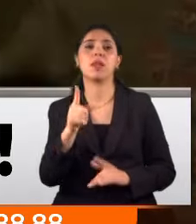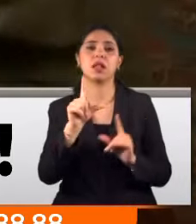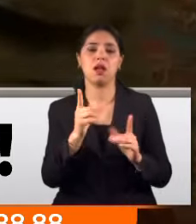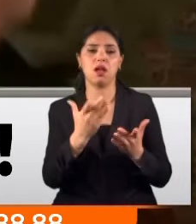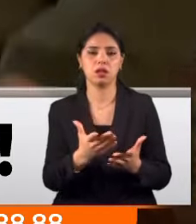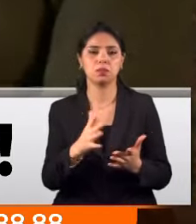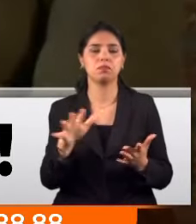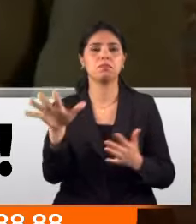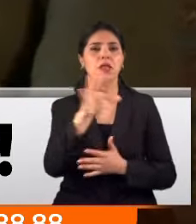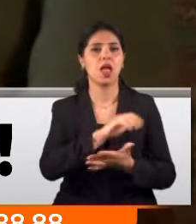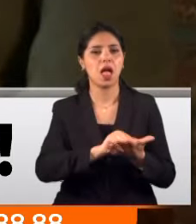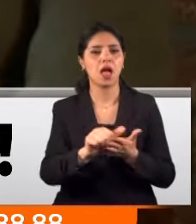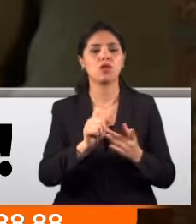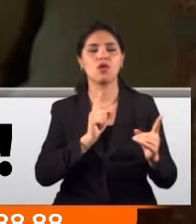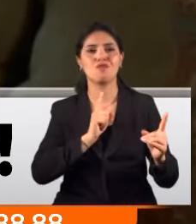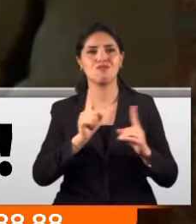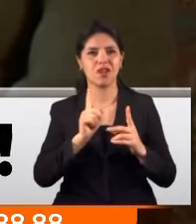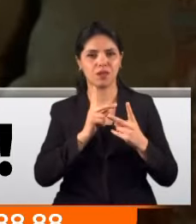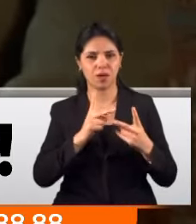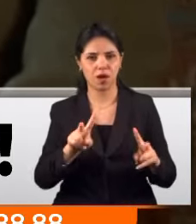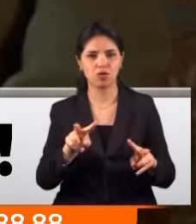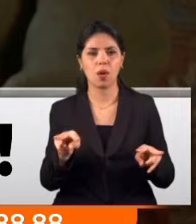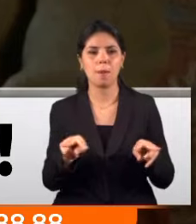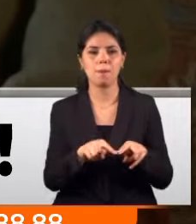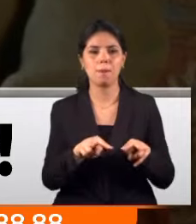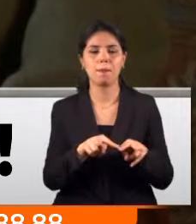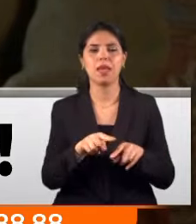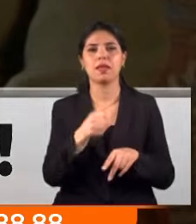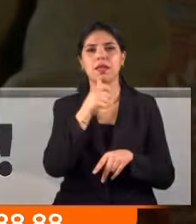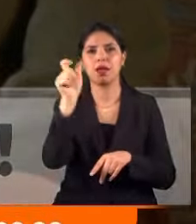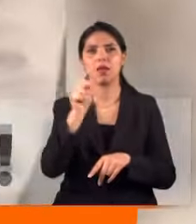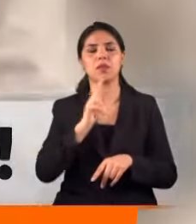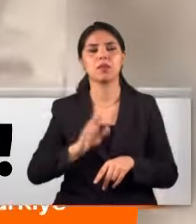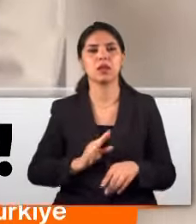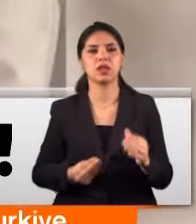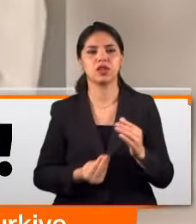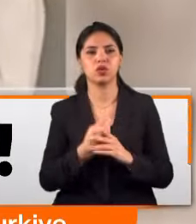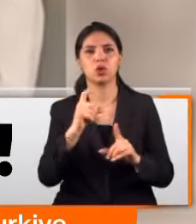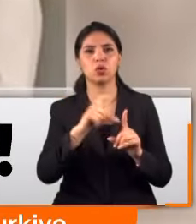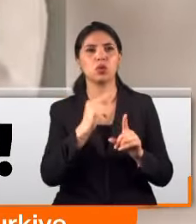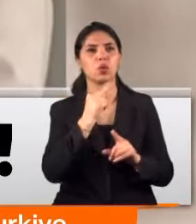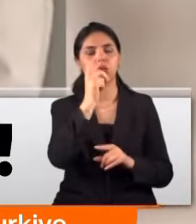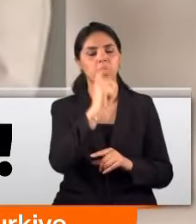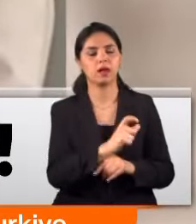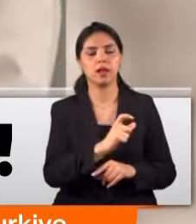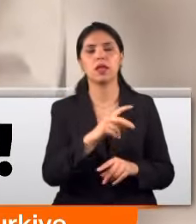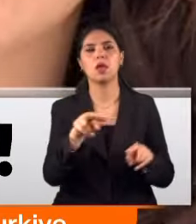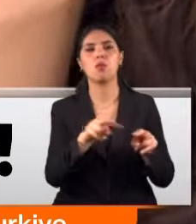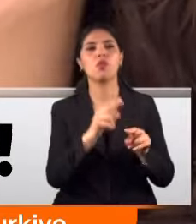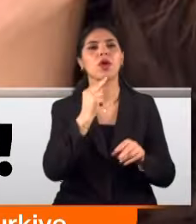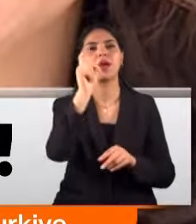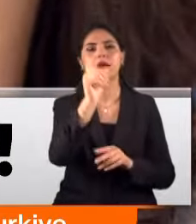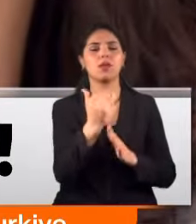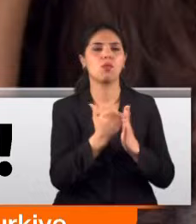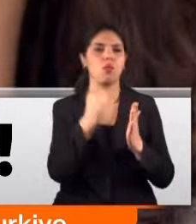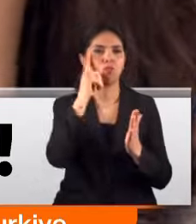şey açtığı davayla Metin Akpınar'ın kızı olduğunu kanıtlayan Duygu Nebioğlu'nun Müge Anlı'ya başvurmasıyla ortaya çıktı.